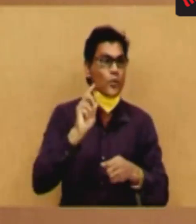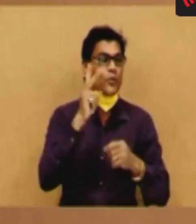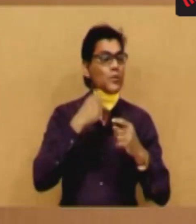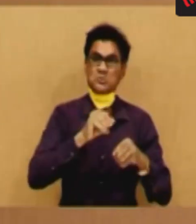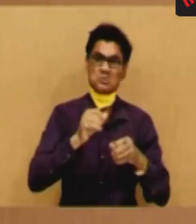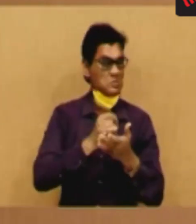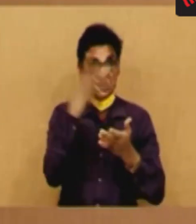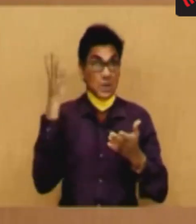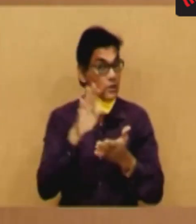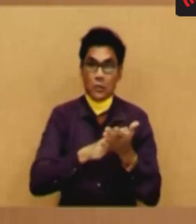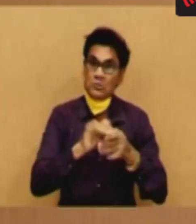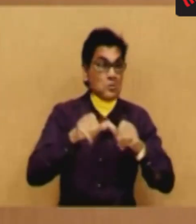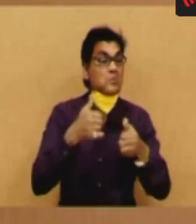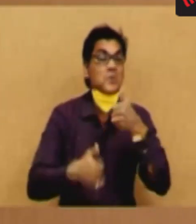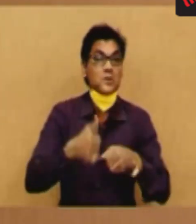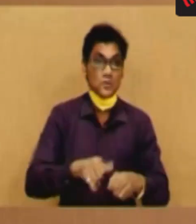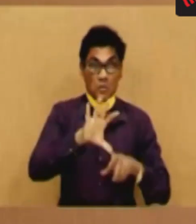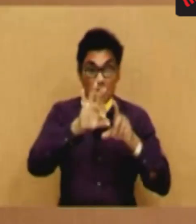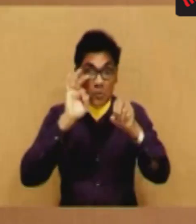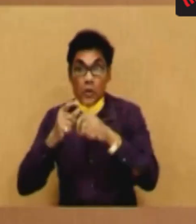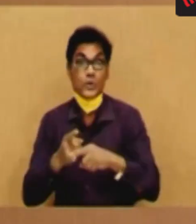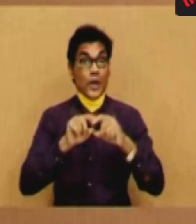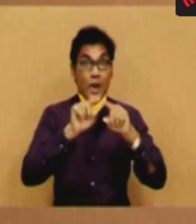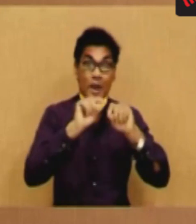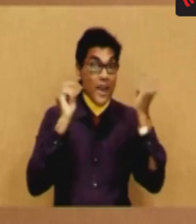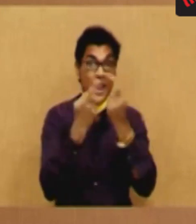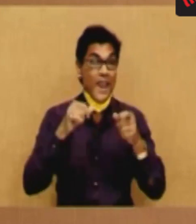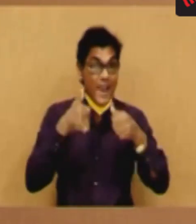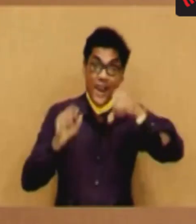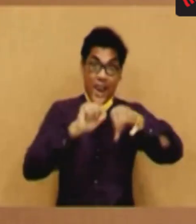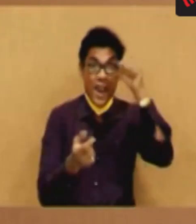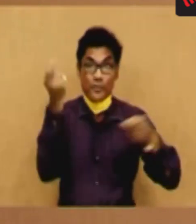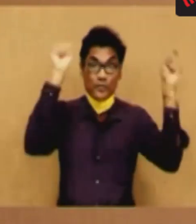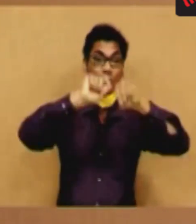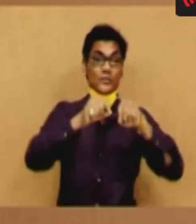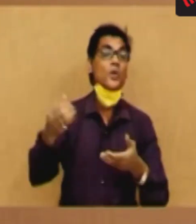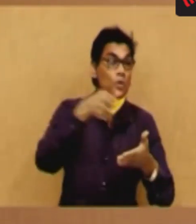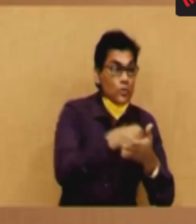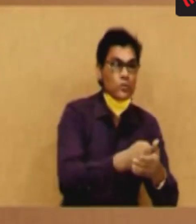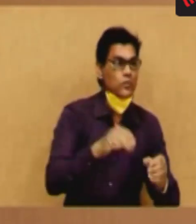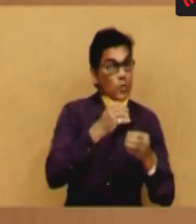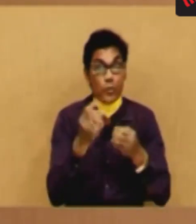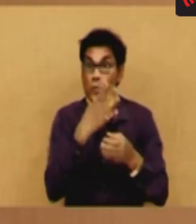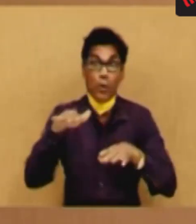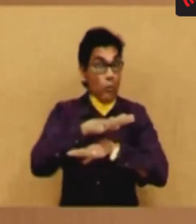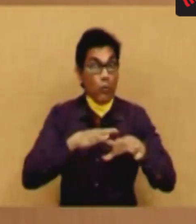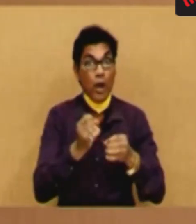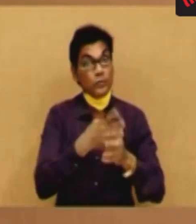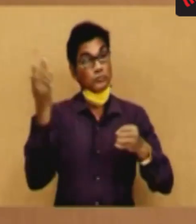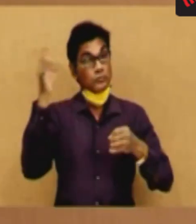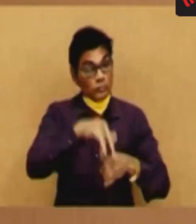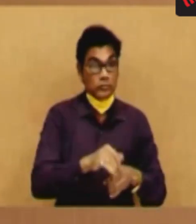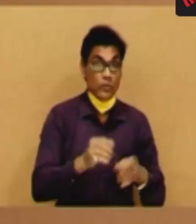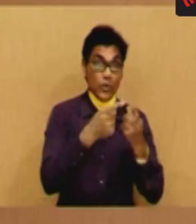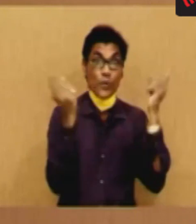टेस्टिंग नुह, नमूना संग्रह एवं ताकू नहीं लैब पर्यंत पहुँचवाई दरकार विशेष व्यवस्था, लैब रे